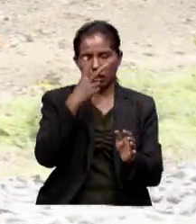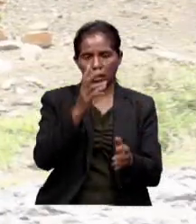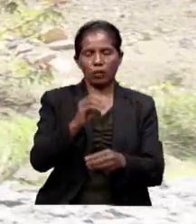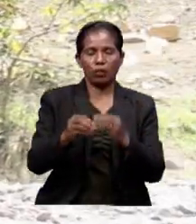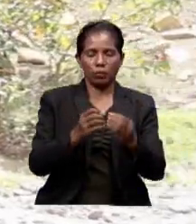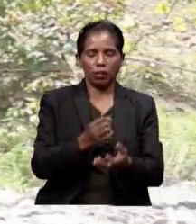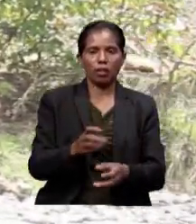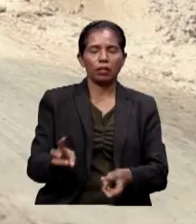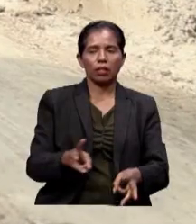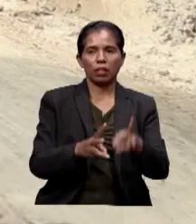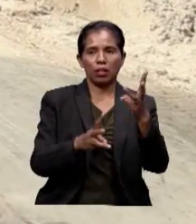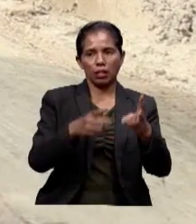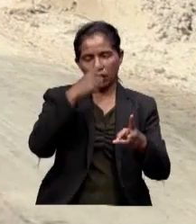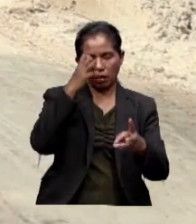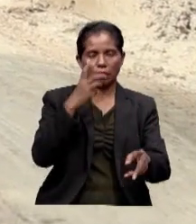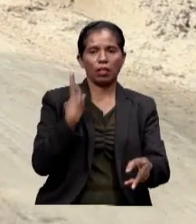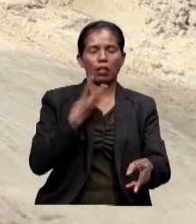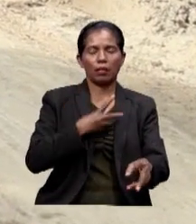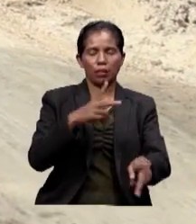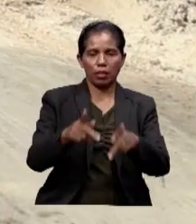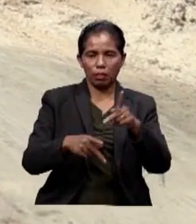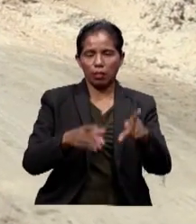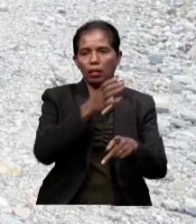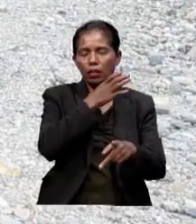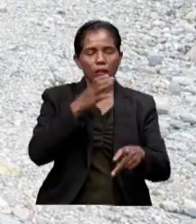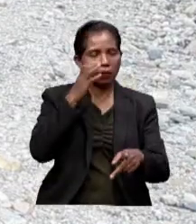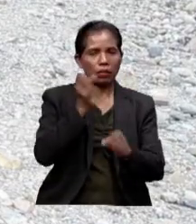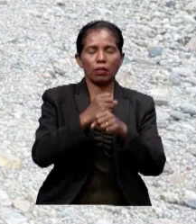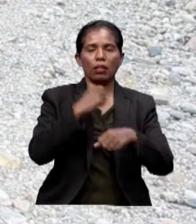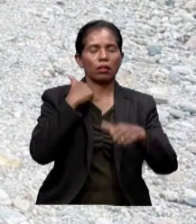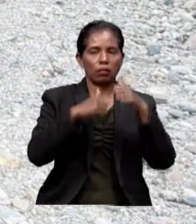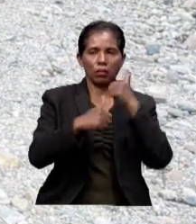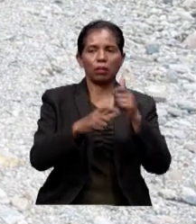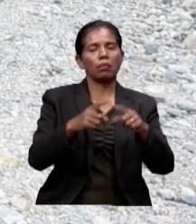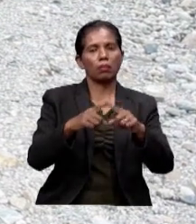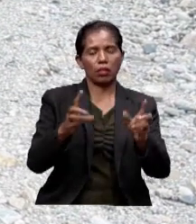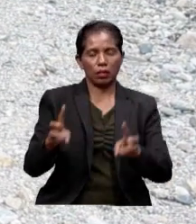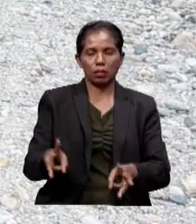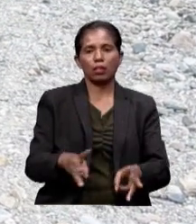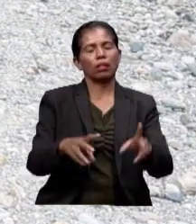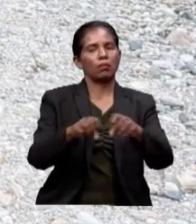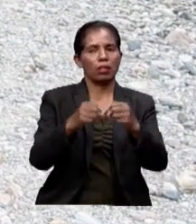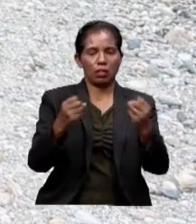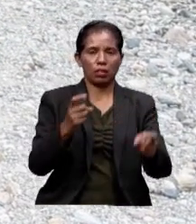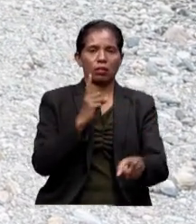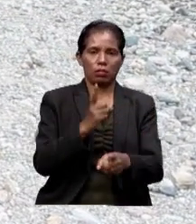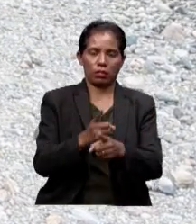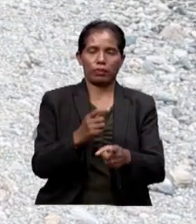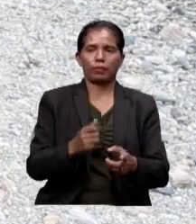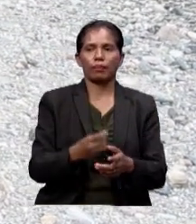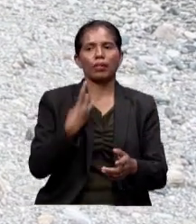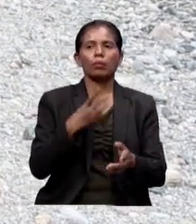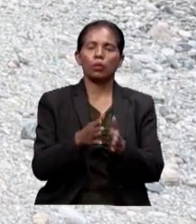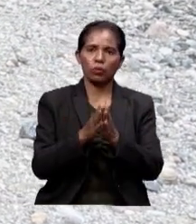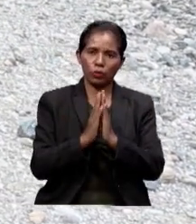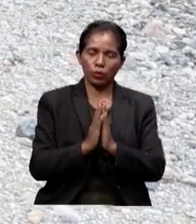po agrikultura amna tahalo amni aktividad mai be usi istra na maka lafo dalam ba ami ne be ami usuba